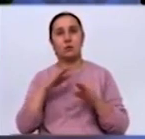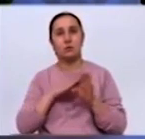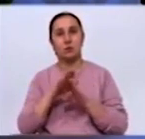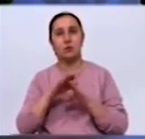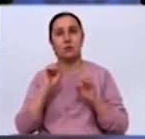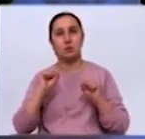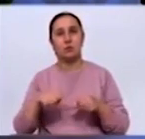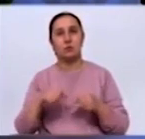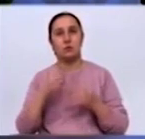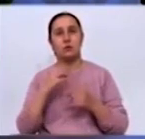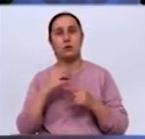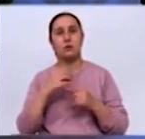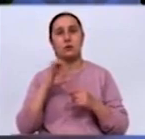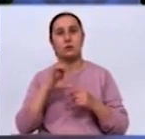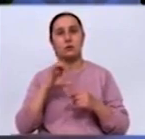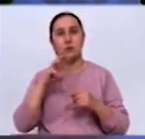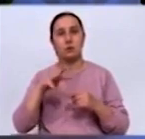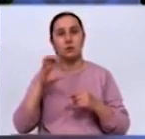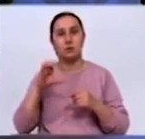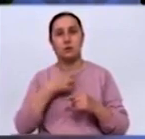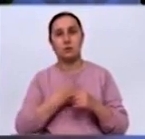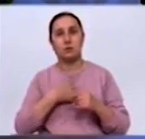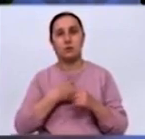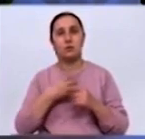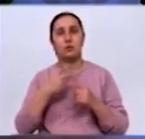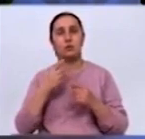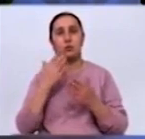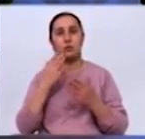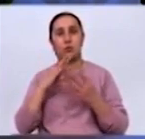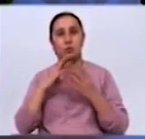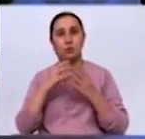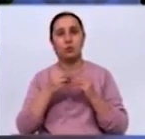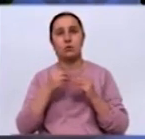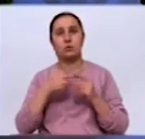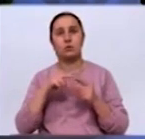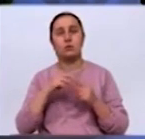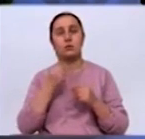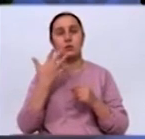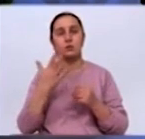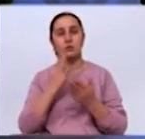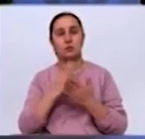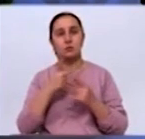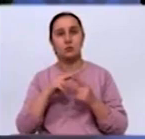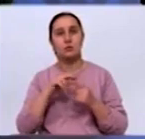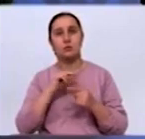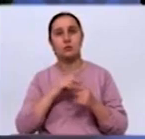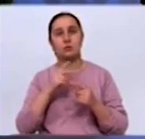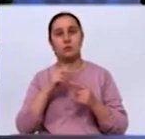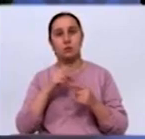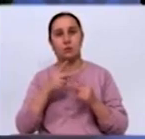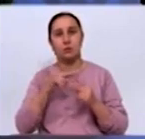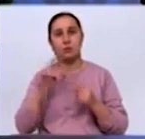to'ldirish imkoniyatlari ham mavjud. CMS asosida, demak, quyidagi bir qancha dasturlar ishlab chiqarilgan va